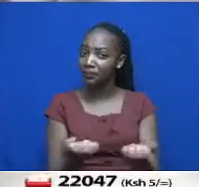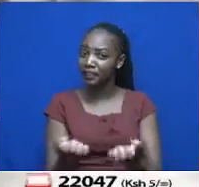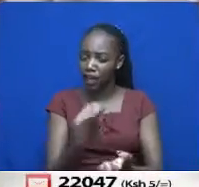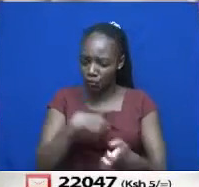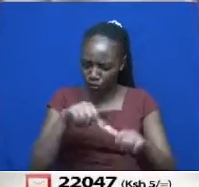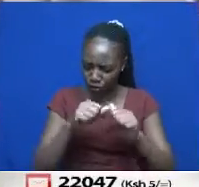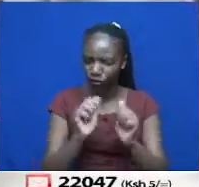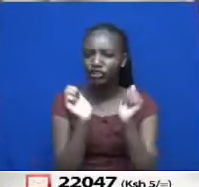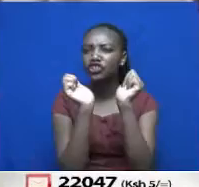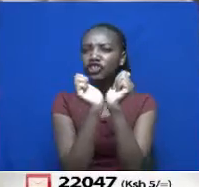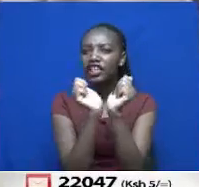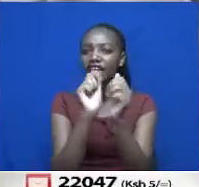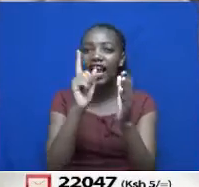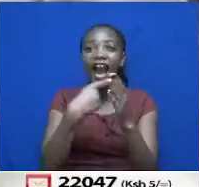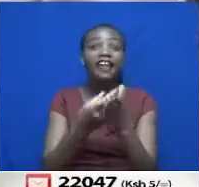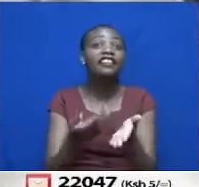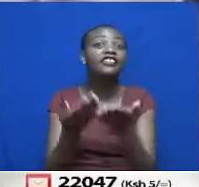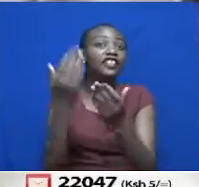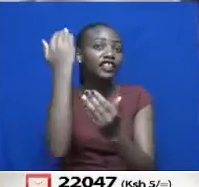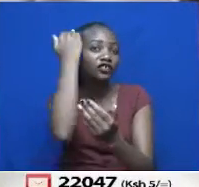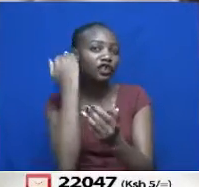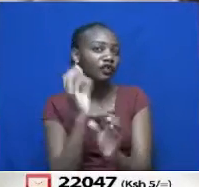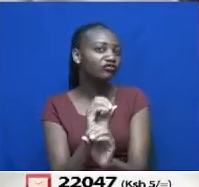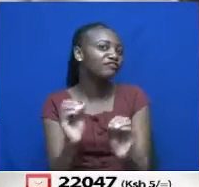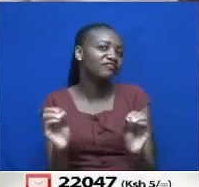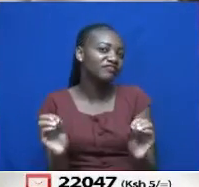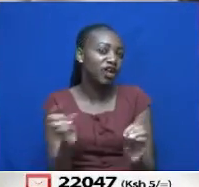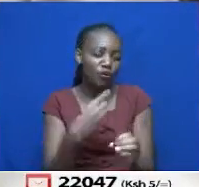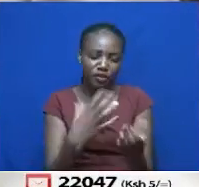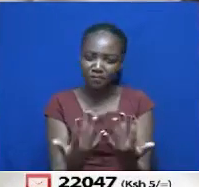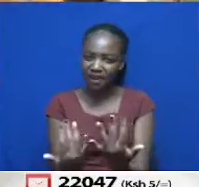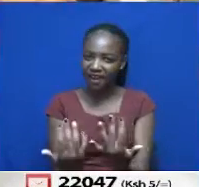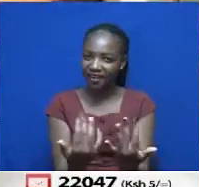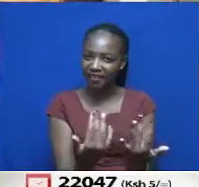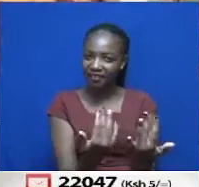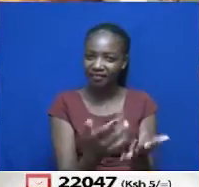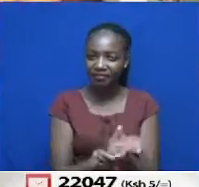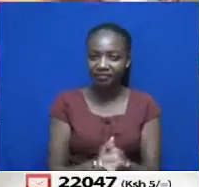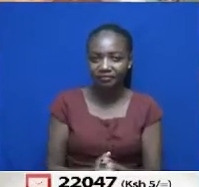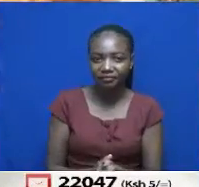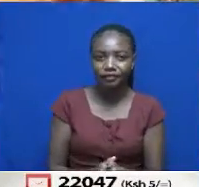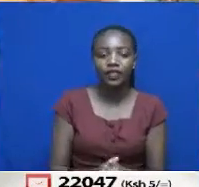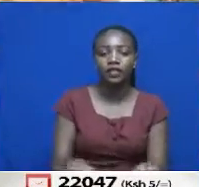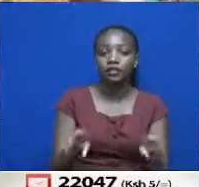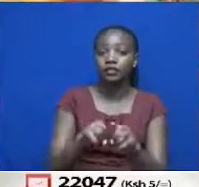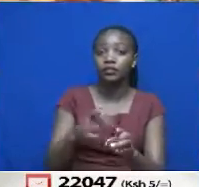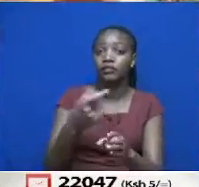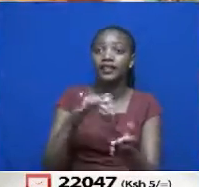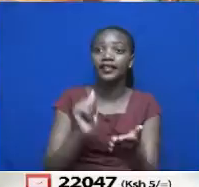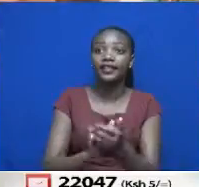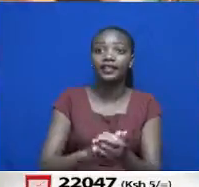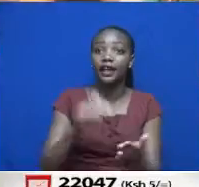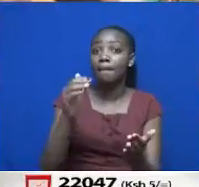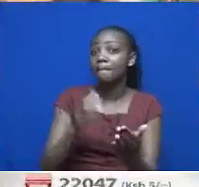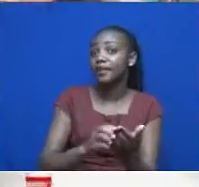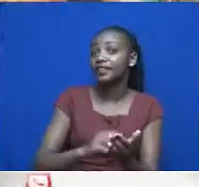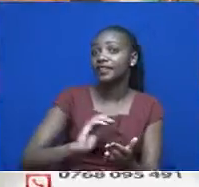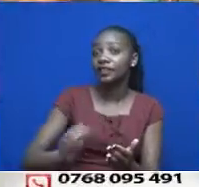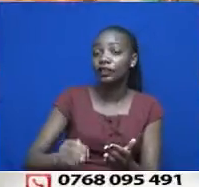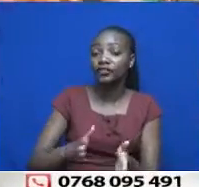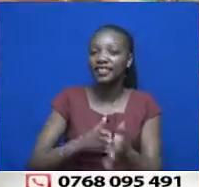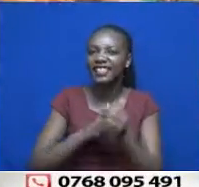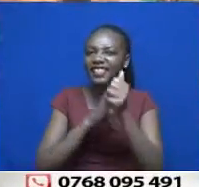kuwashika na tutapeleka kotini. Tukishika machine tunachoma. Amezidi kusema kuwa kaunti ya Machakos ndiyo